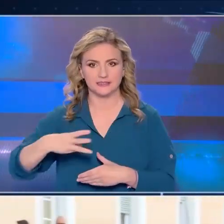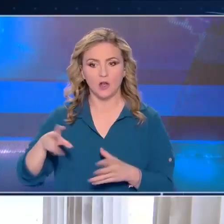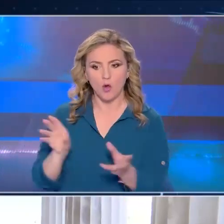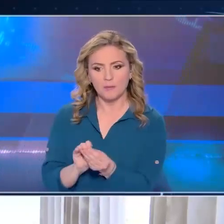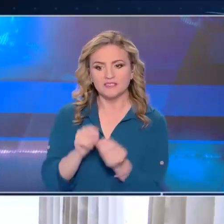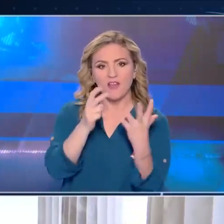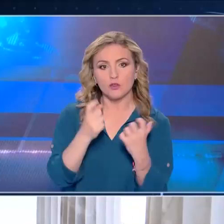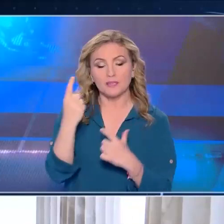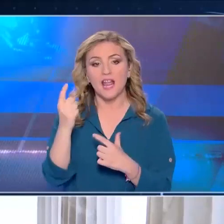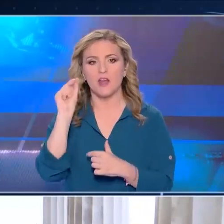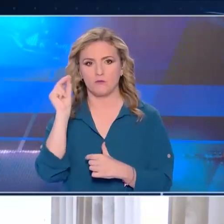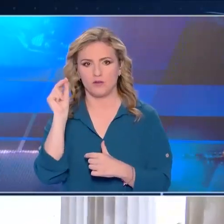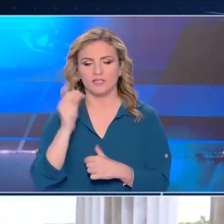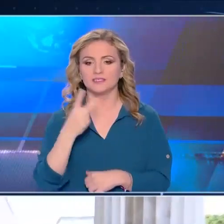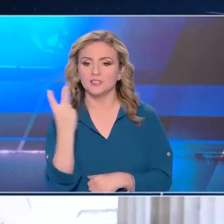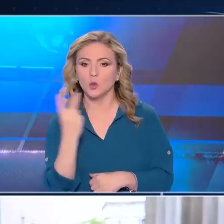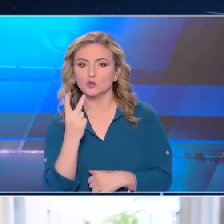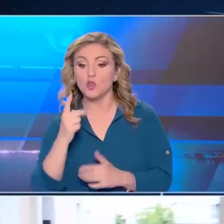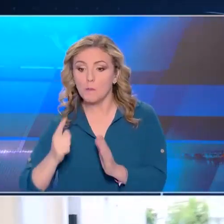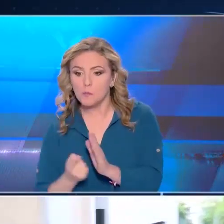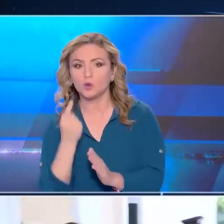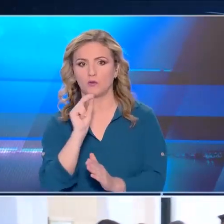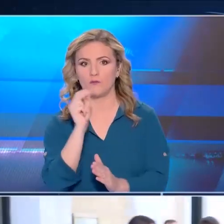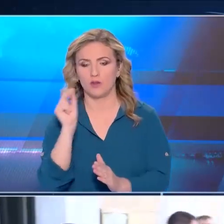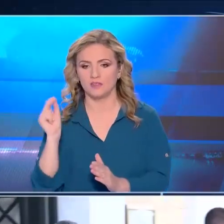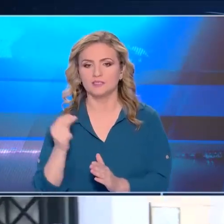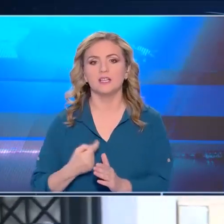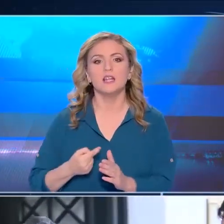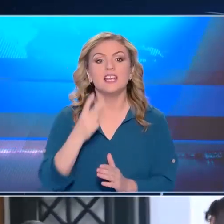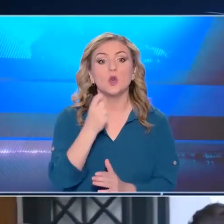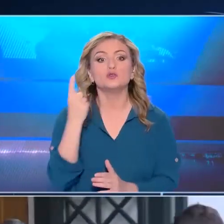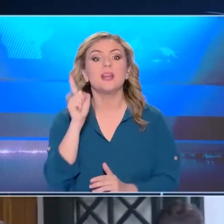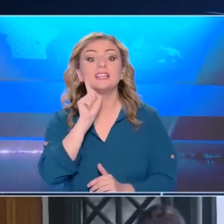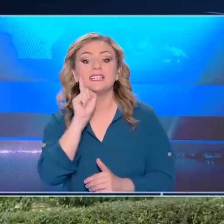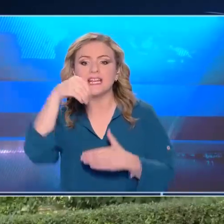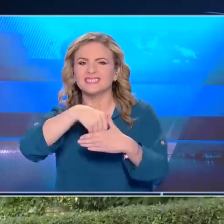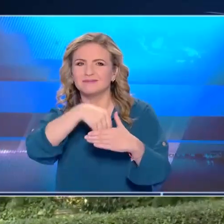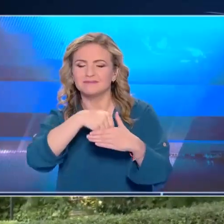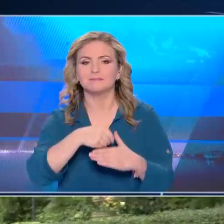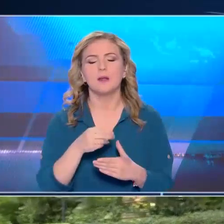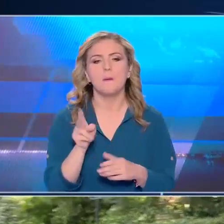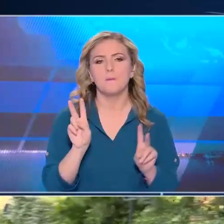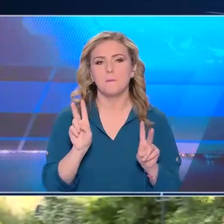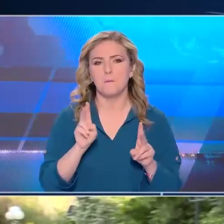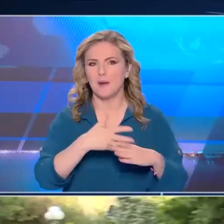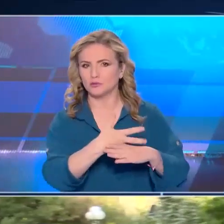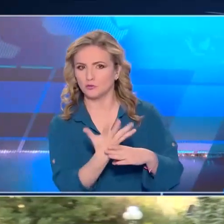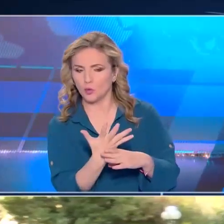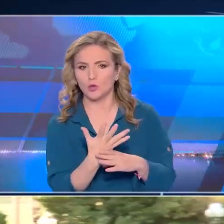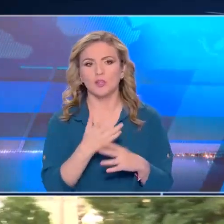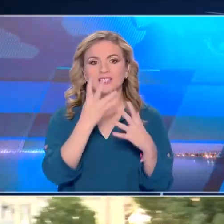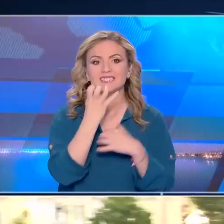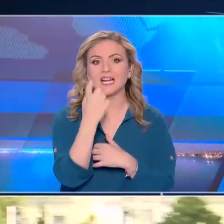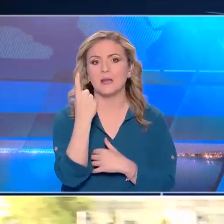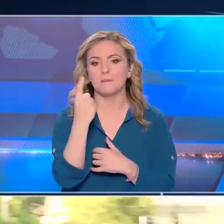71 βουλευτές, 22 είναι τα πρωτάκια και 21 οι γυναίκες. Το ΠΑΣΟΚ, που ανέβασε και αυτό τις έδρες του,